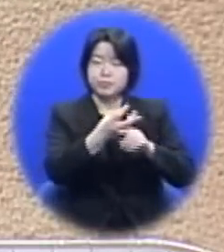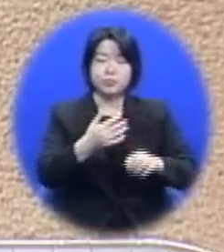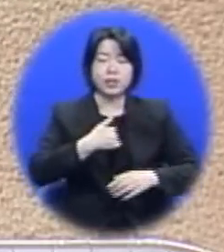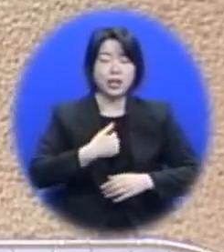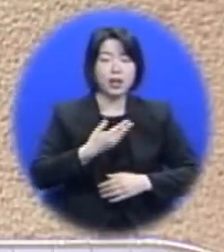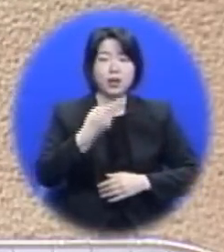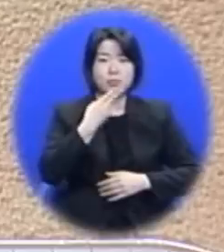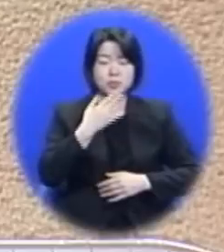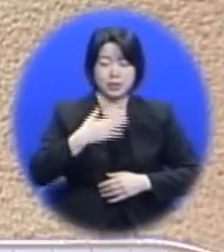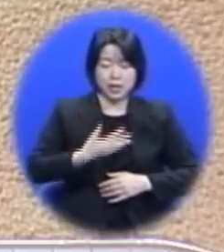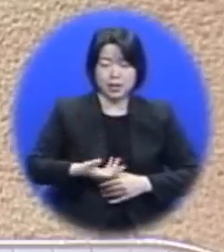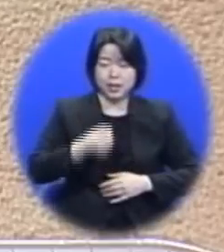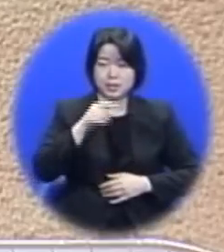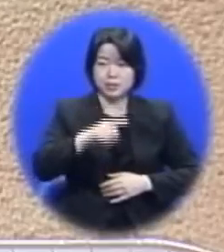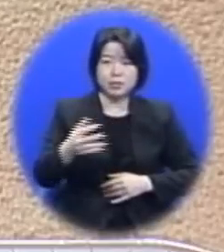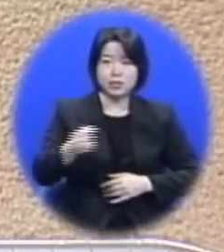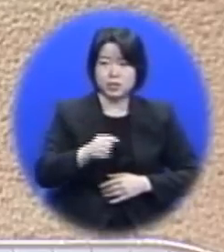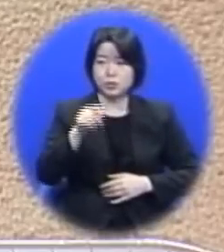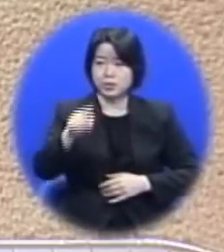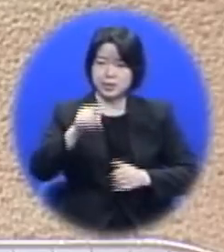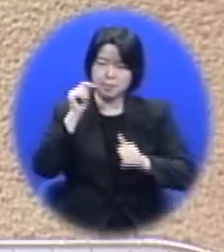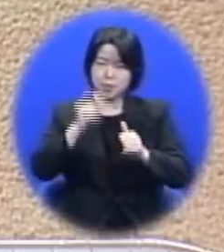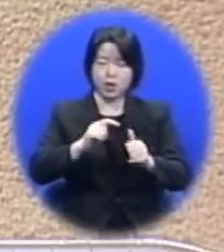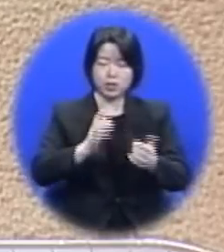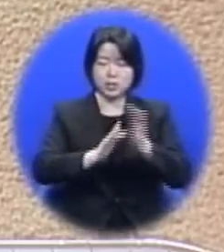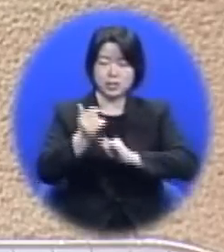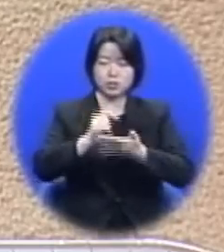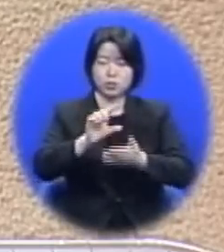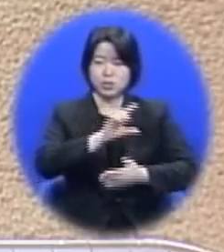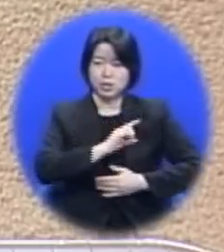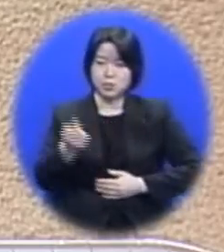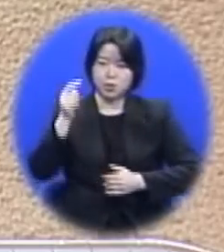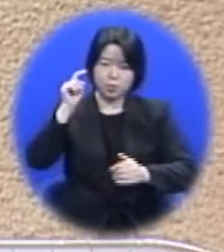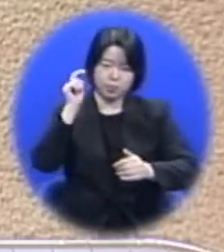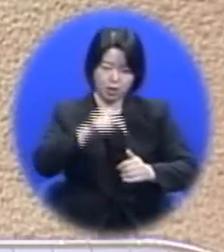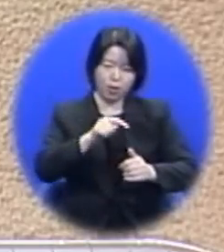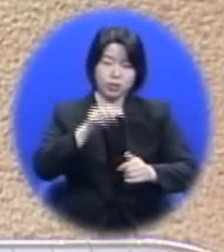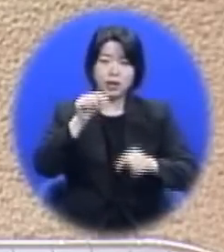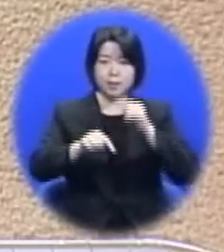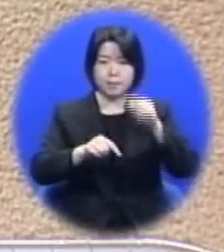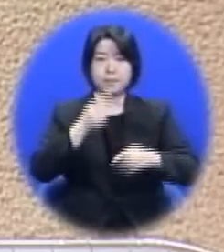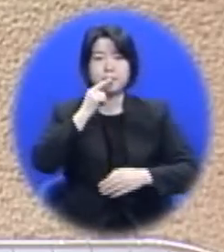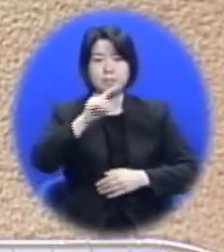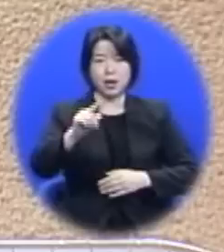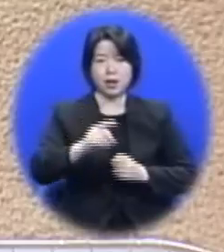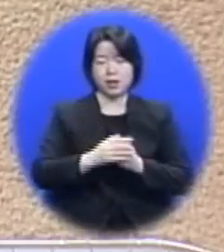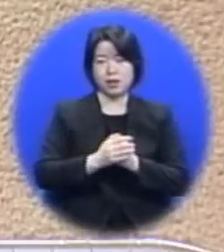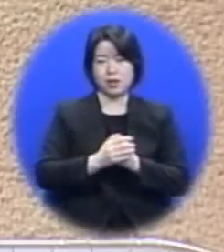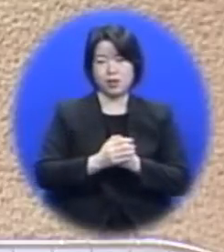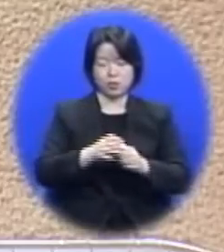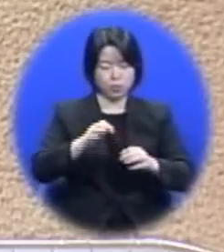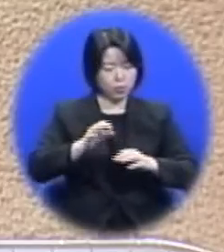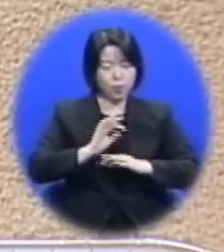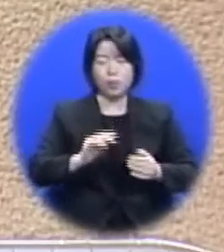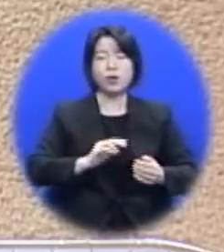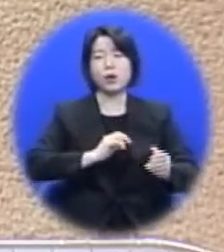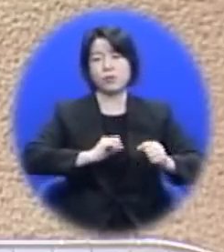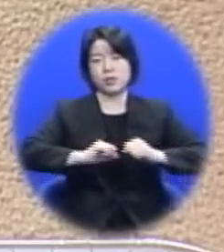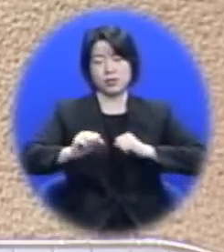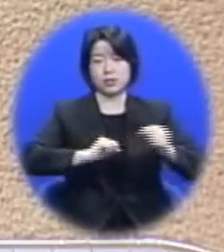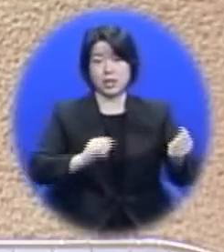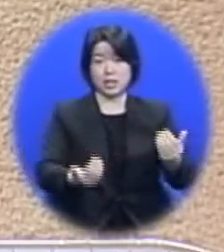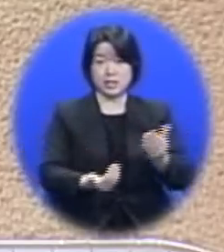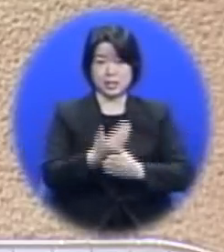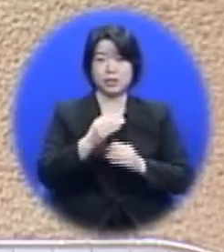걸으라! 벌떡 일어났습니다. 정말 놀라운 역사가 일어난 거죠. 그러나